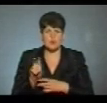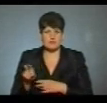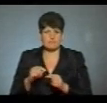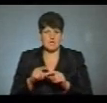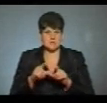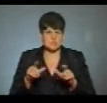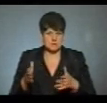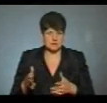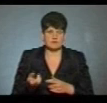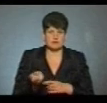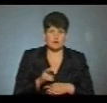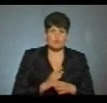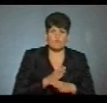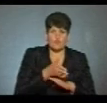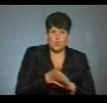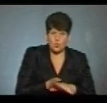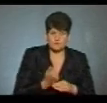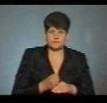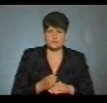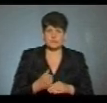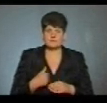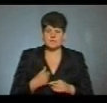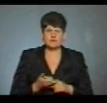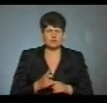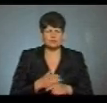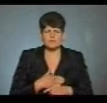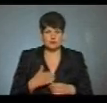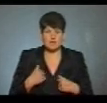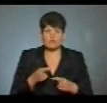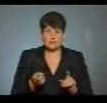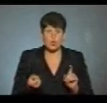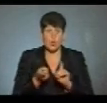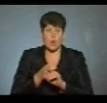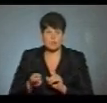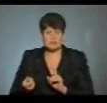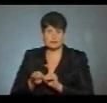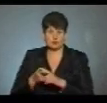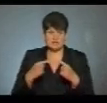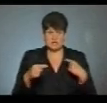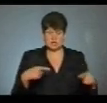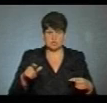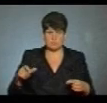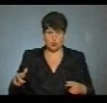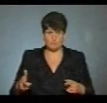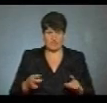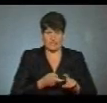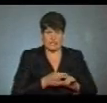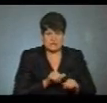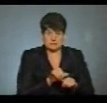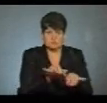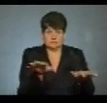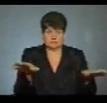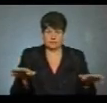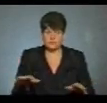вони приходять в гості, мені би дуже не хотілося, але вони контактують з іншими людьми і в такий спосіб їх інфікують.